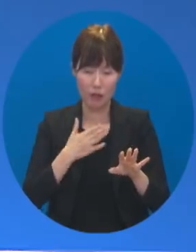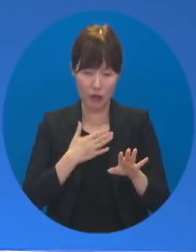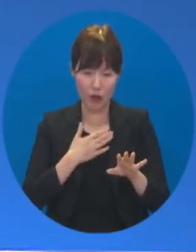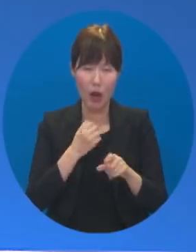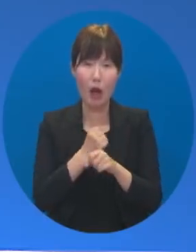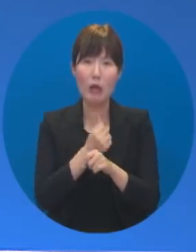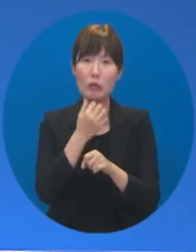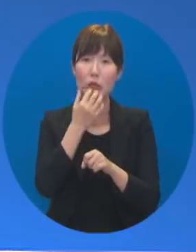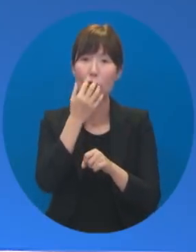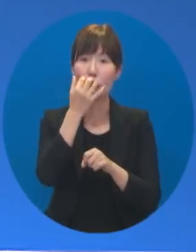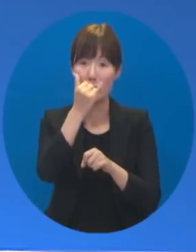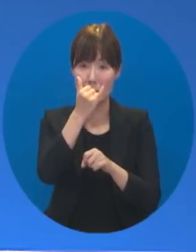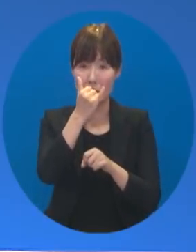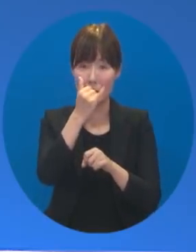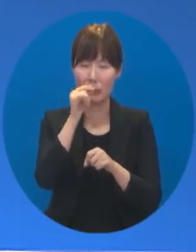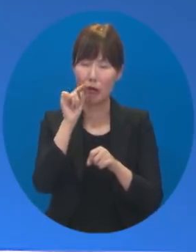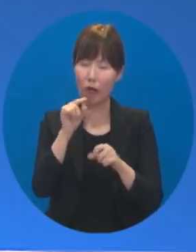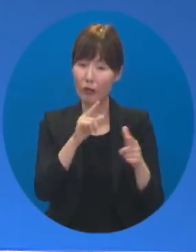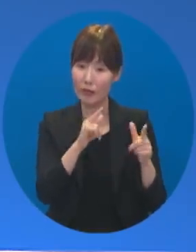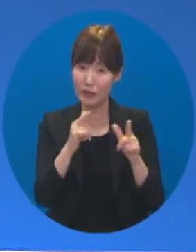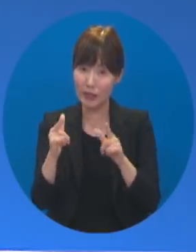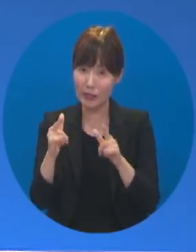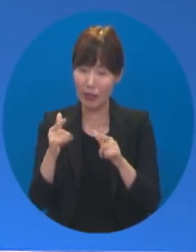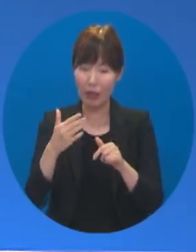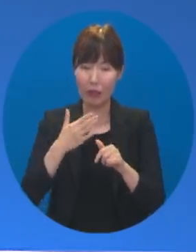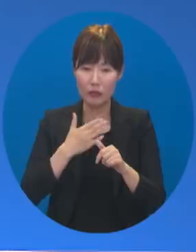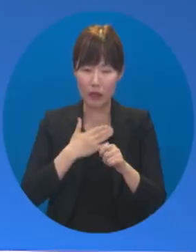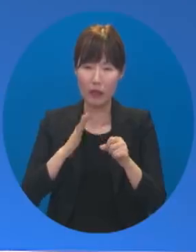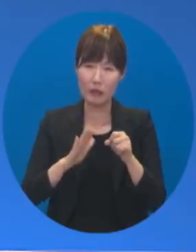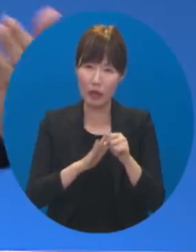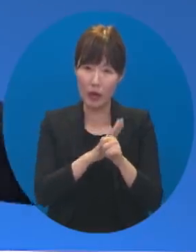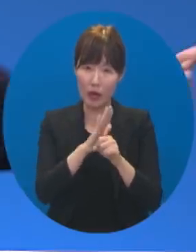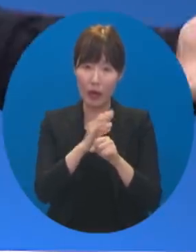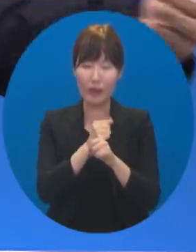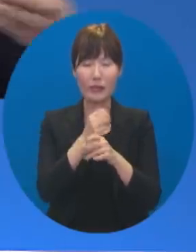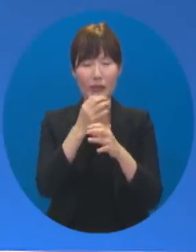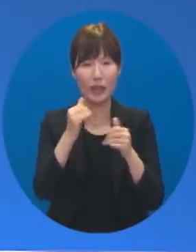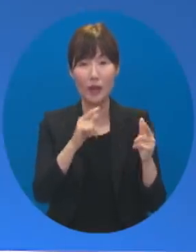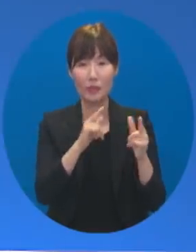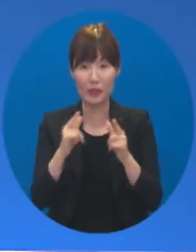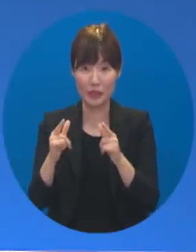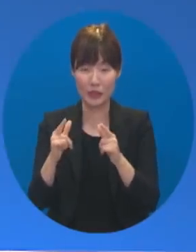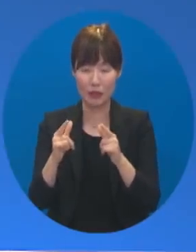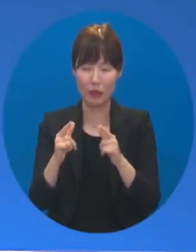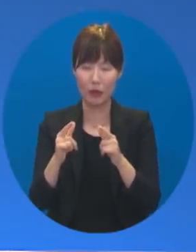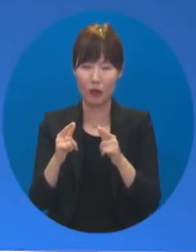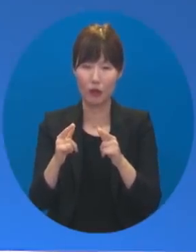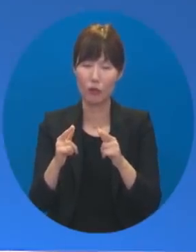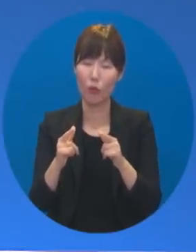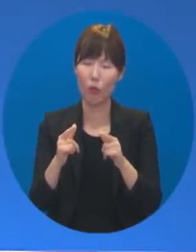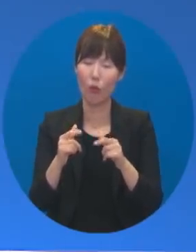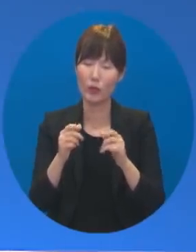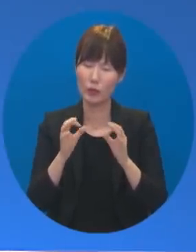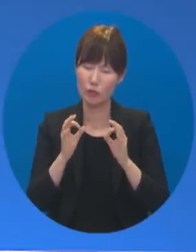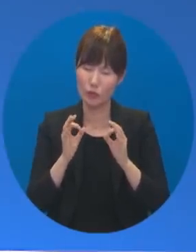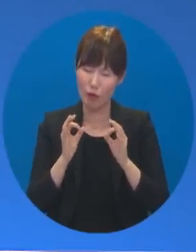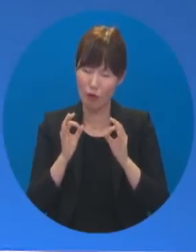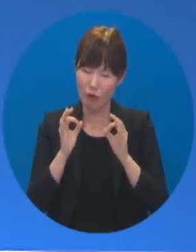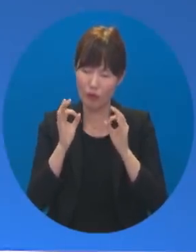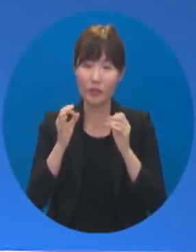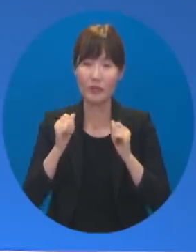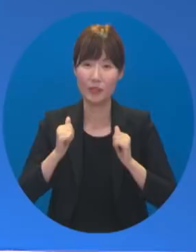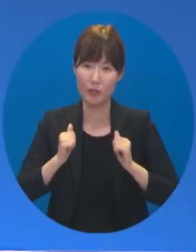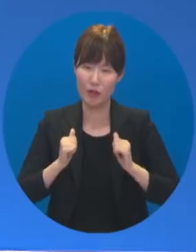것, 나에게 주어진 것, 그 가운데서 내가 사랑하는 사람들, 내가 하는 이런 현실들을 그냥 최선을 다해서 살아내다